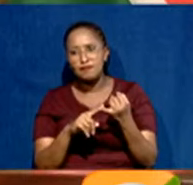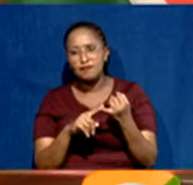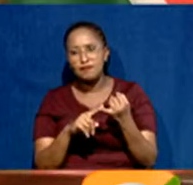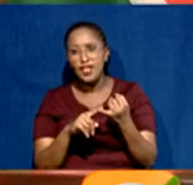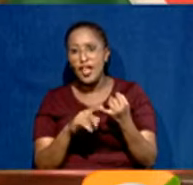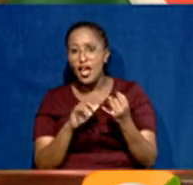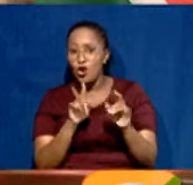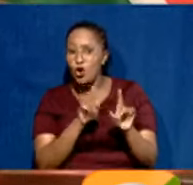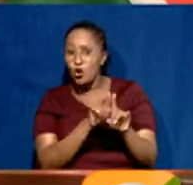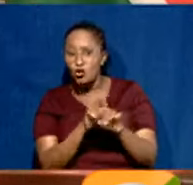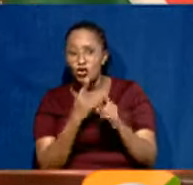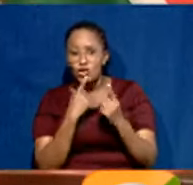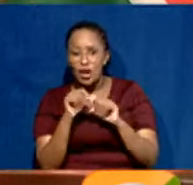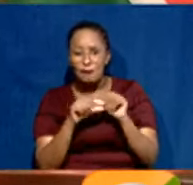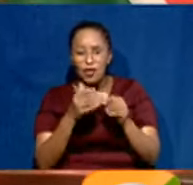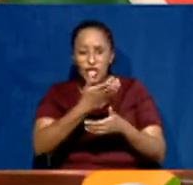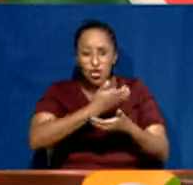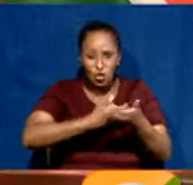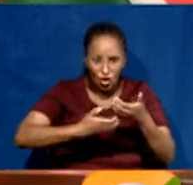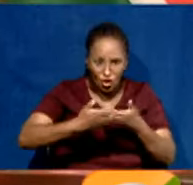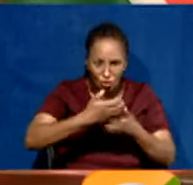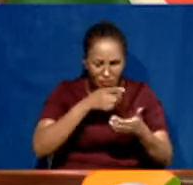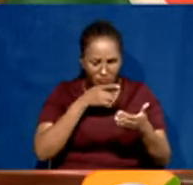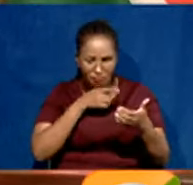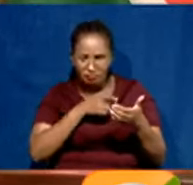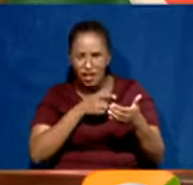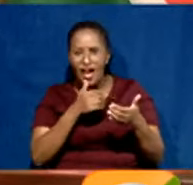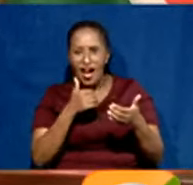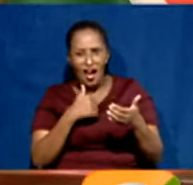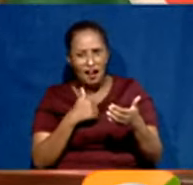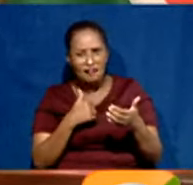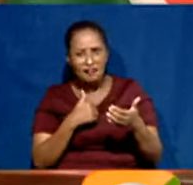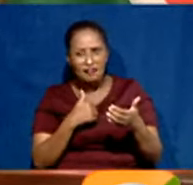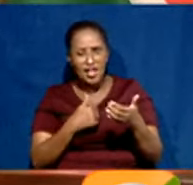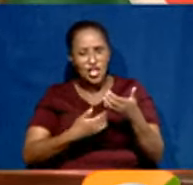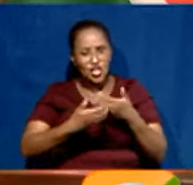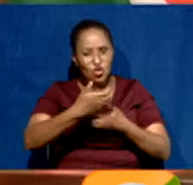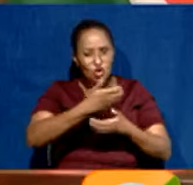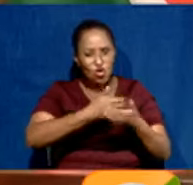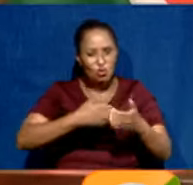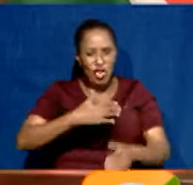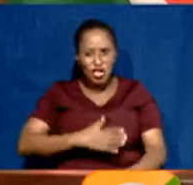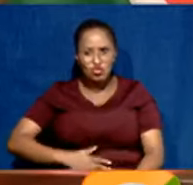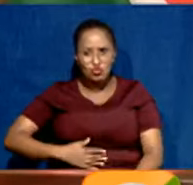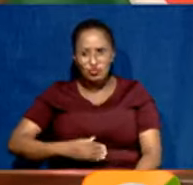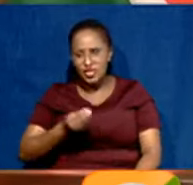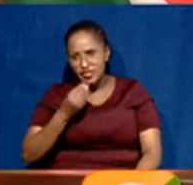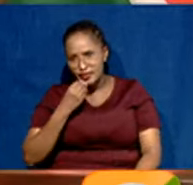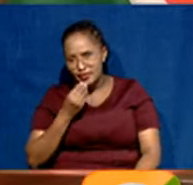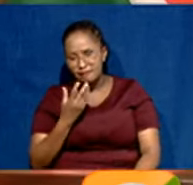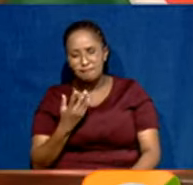Na nikisema uchumi iko na uchumi ya tumbo.